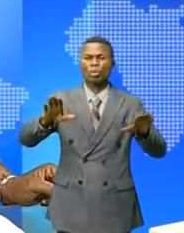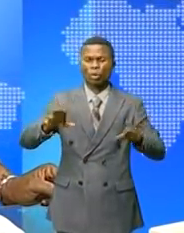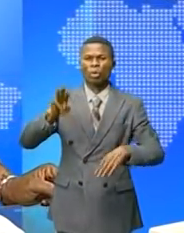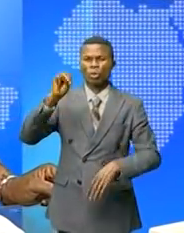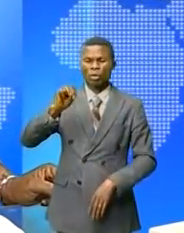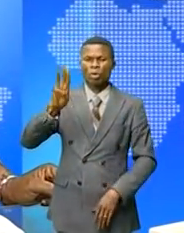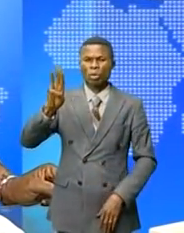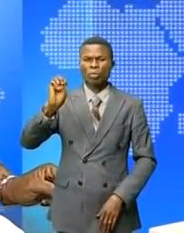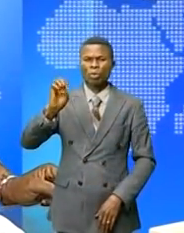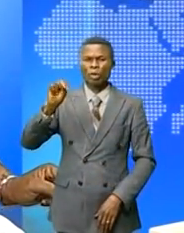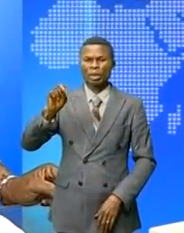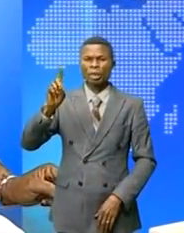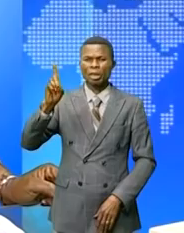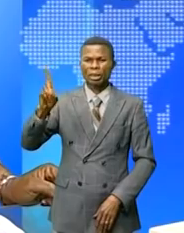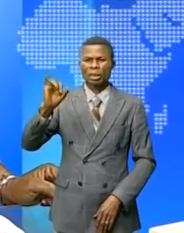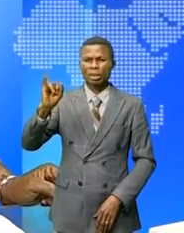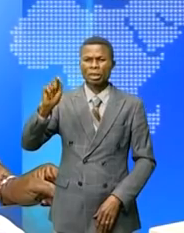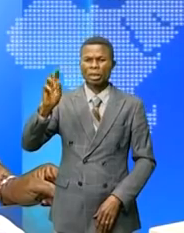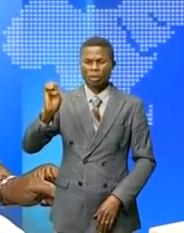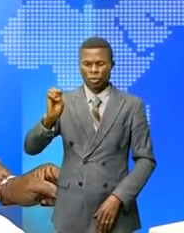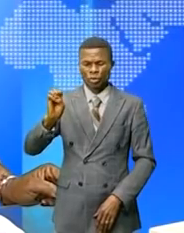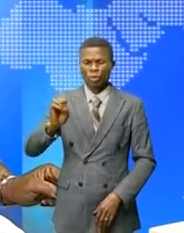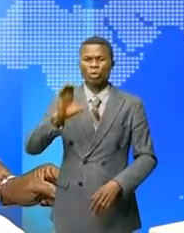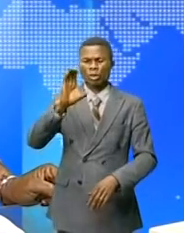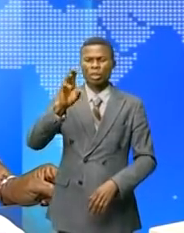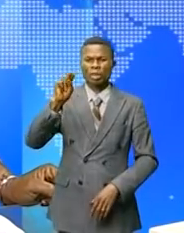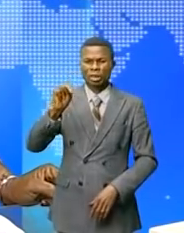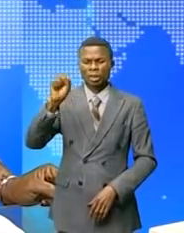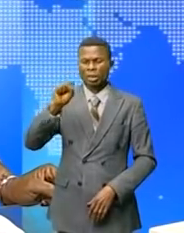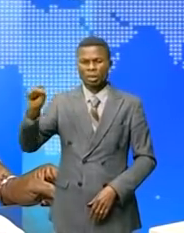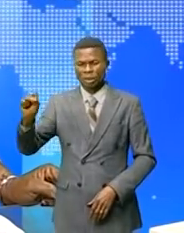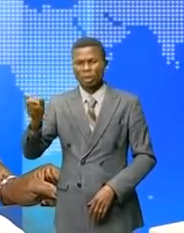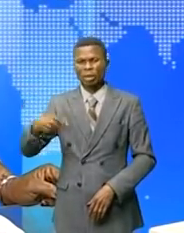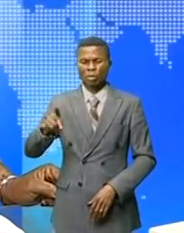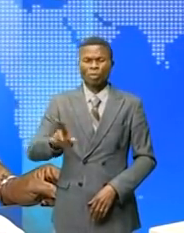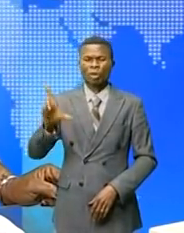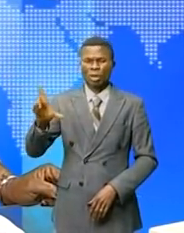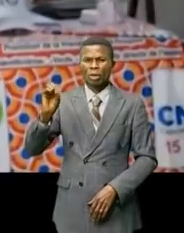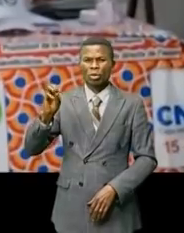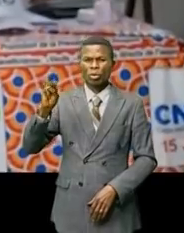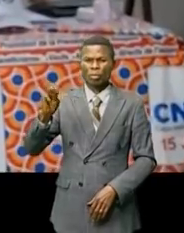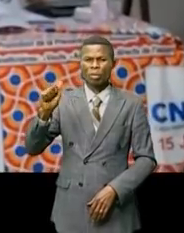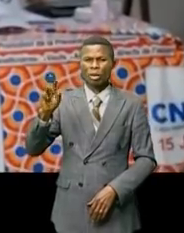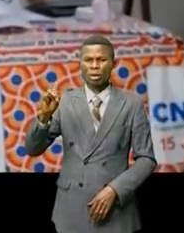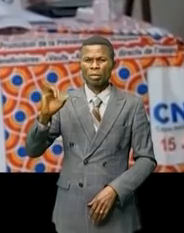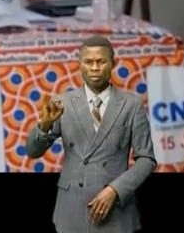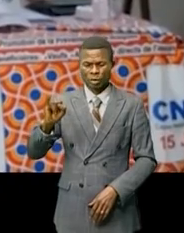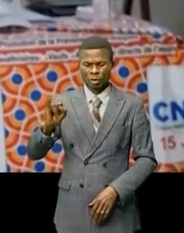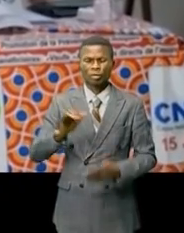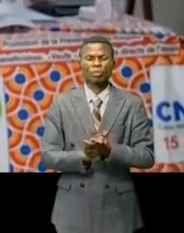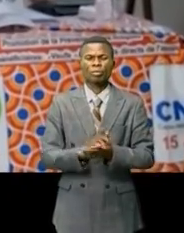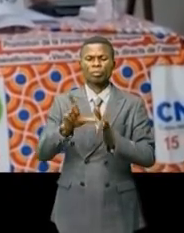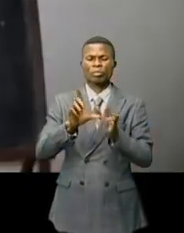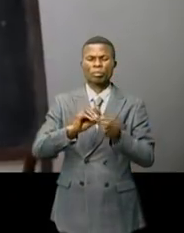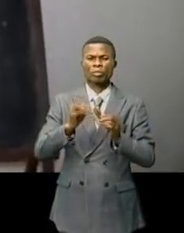pas l'antenne provinciale de la scène c'est ce mot n'est dit tout c'est dans la provence de la loma réorganisation des longueuillois numéro